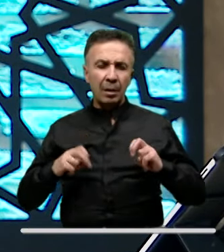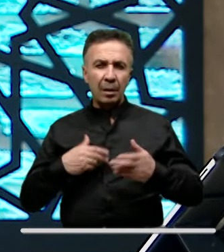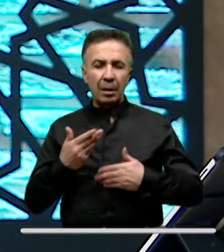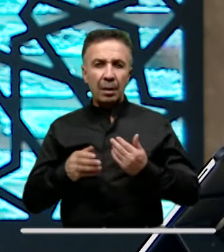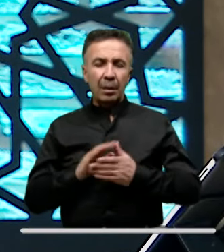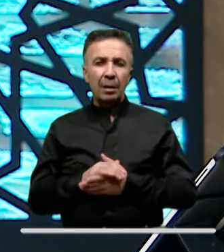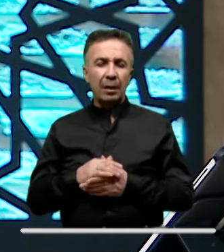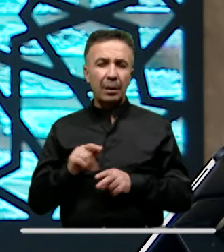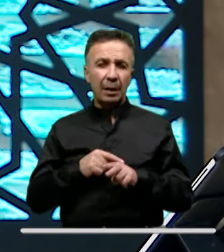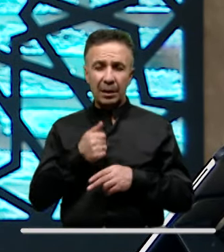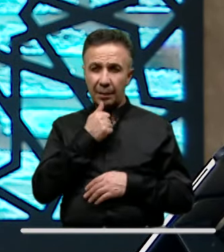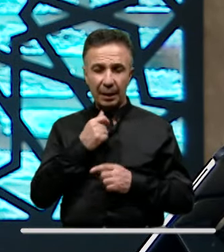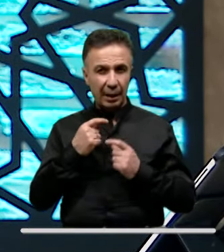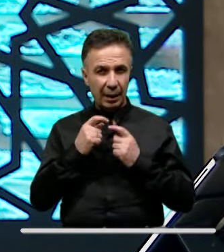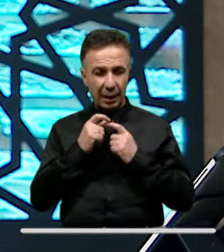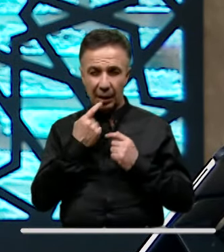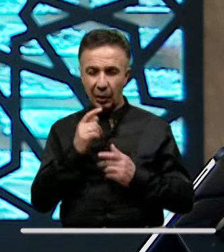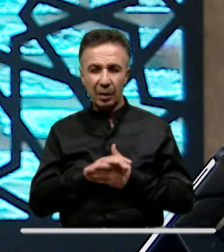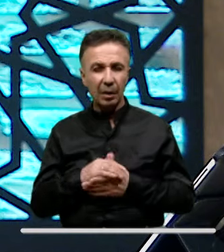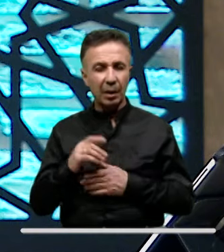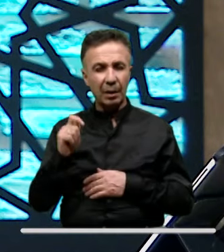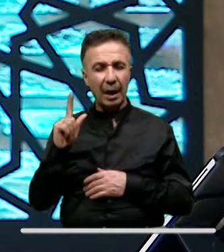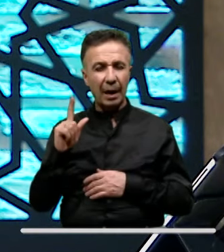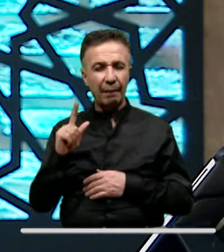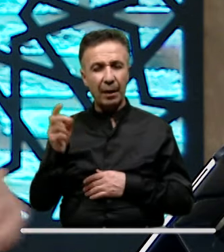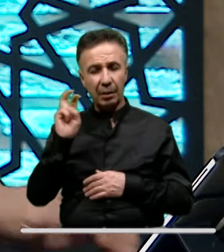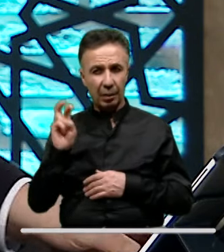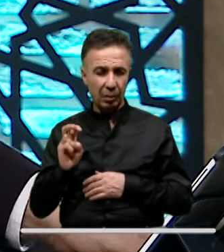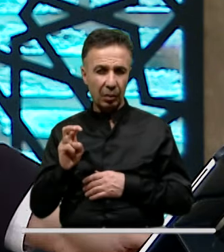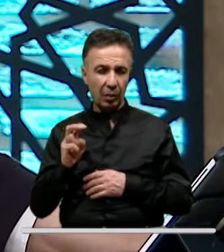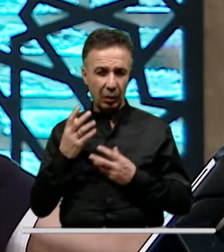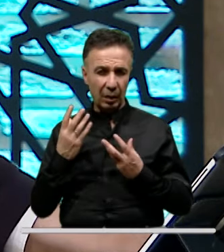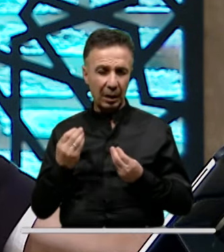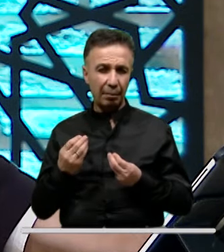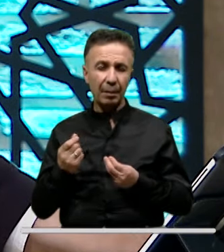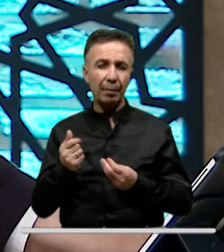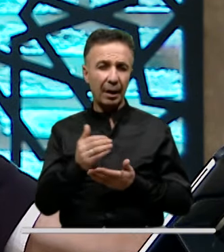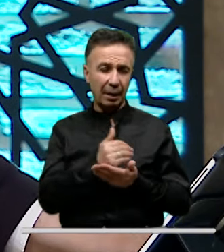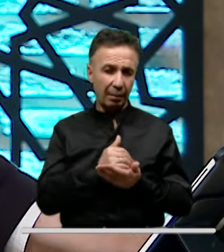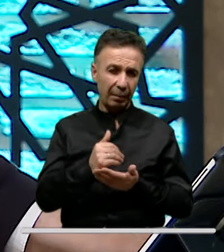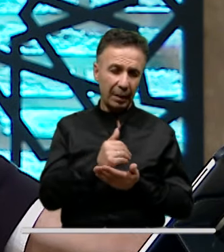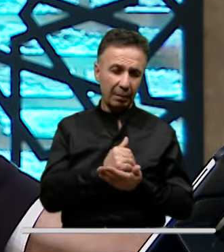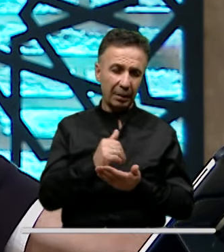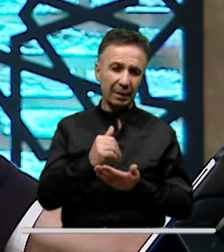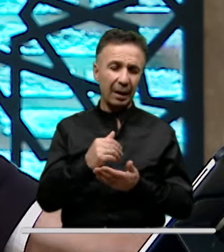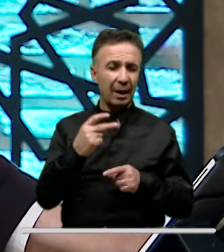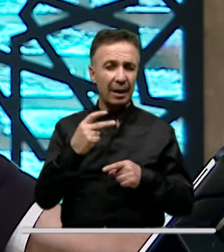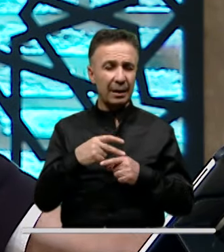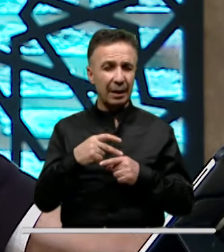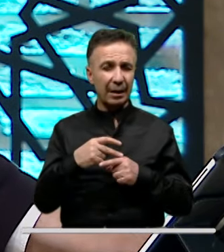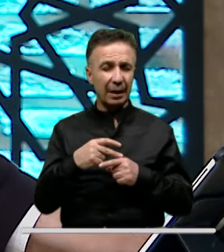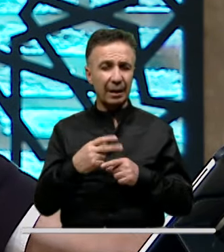istiyorum. Yasin Bey diyor ki, Türk lirası veya döviz cinsinden olan birikimlerimiz zekata nasıl dahil edilir? Burada